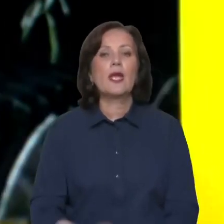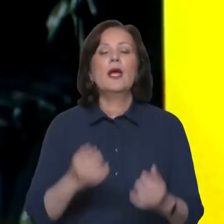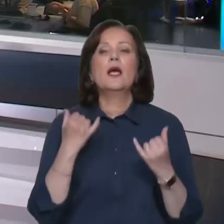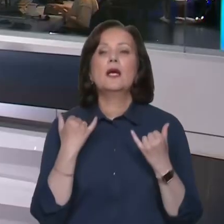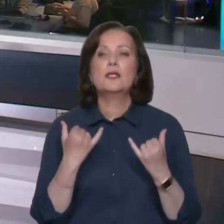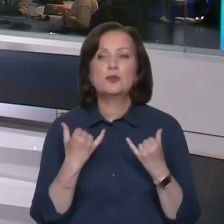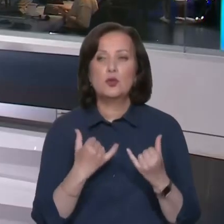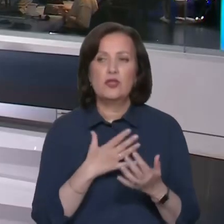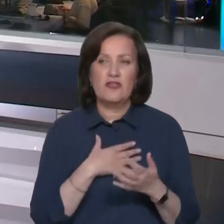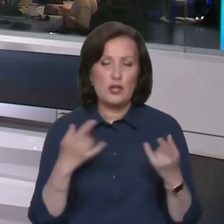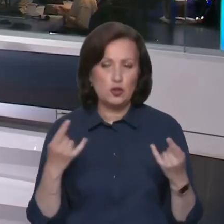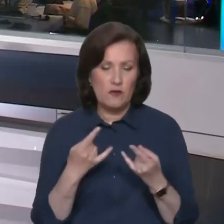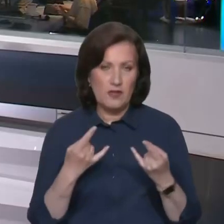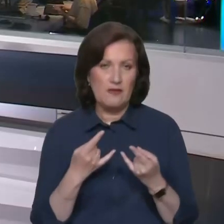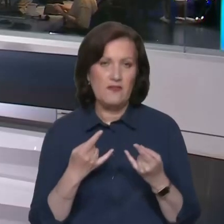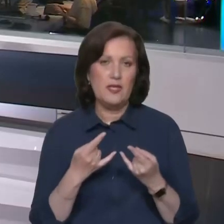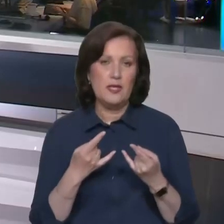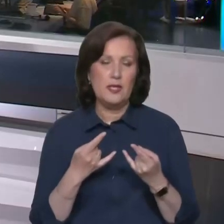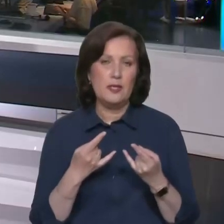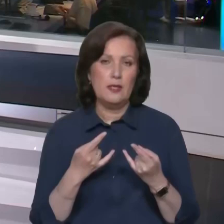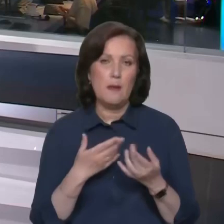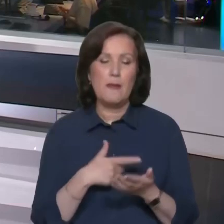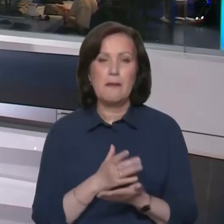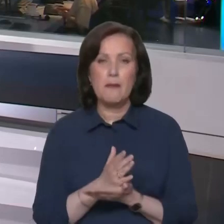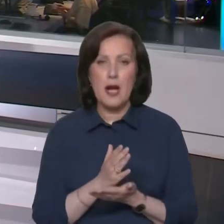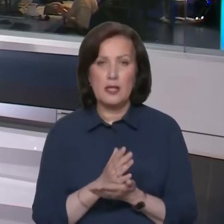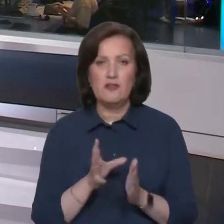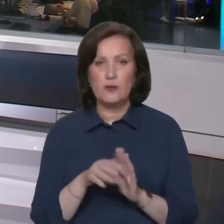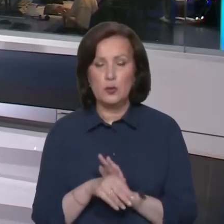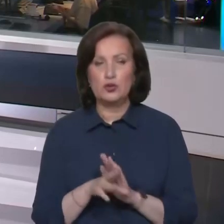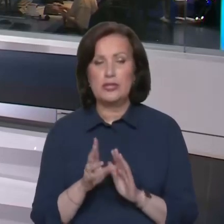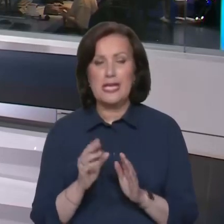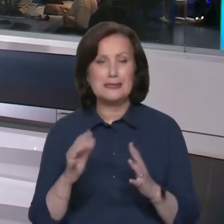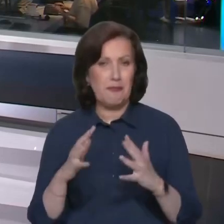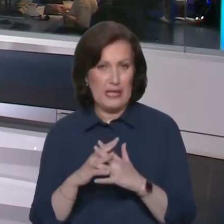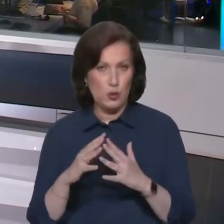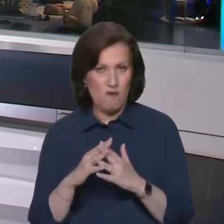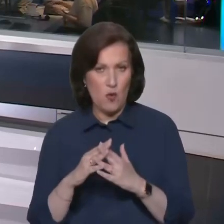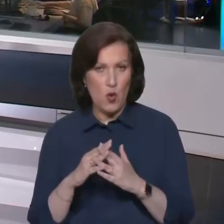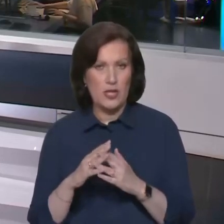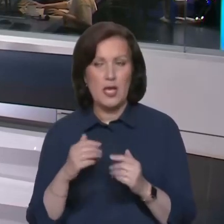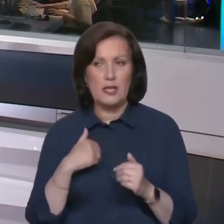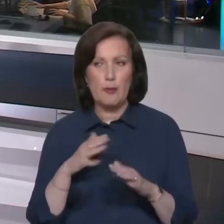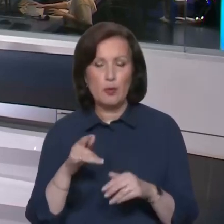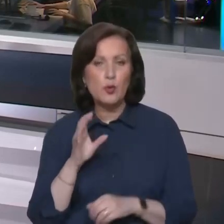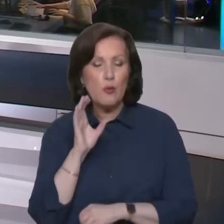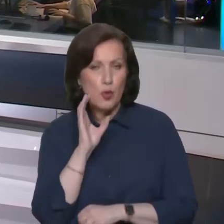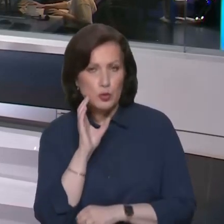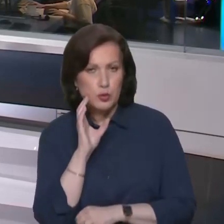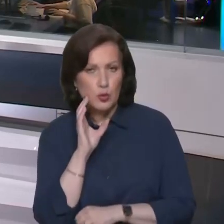Сьогодні в нашому ефірі ми мали включення з передової, і я пропоную